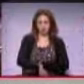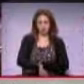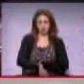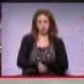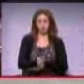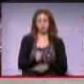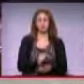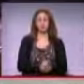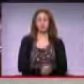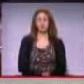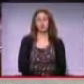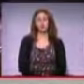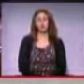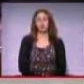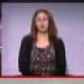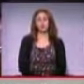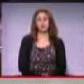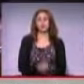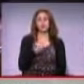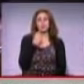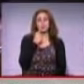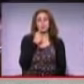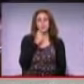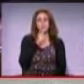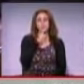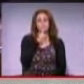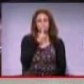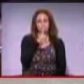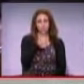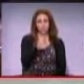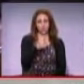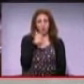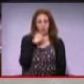وإن تبدوا ما في